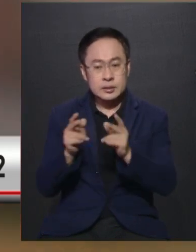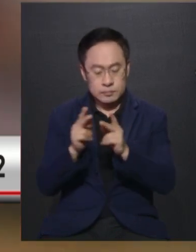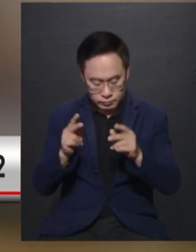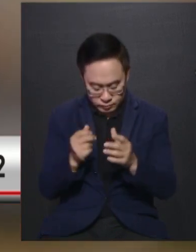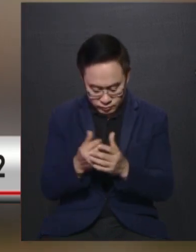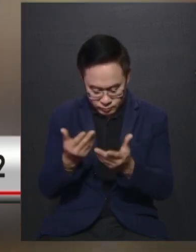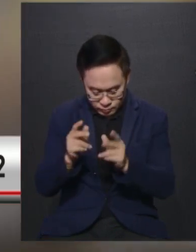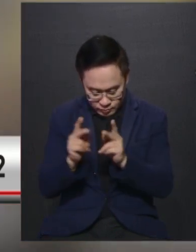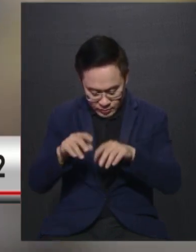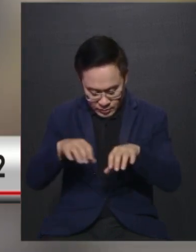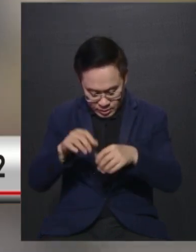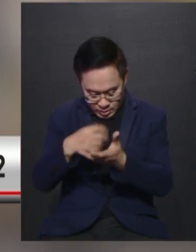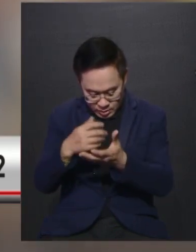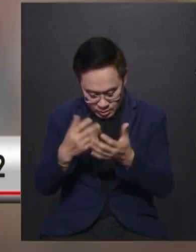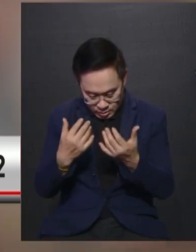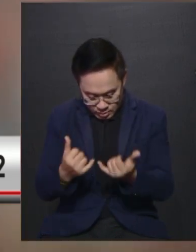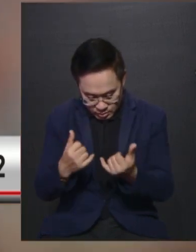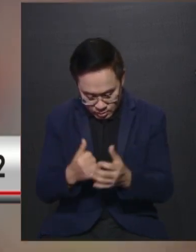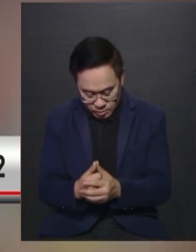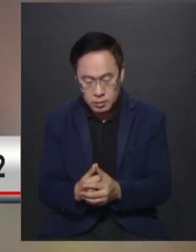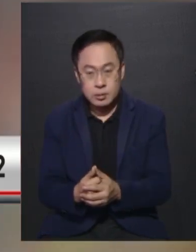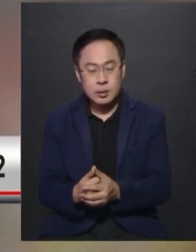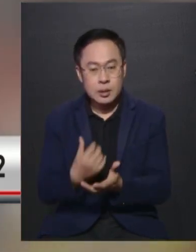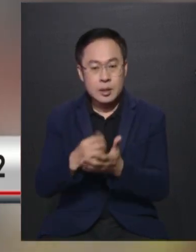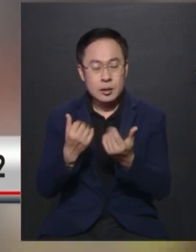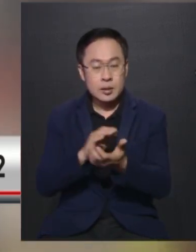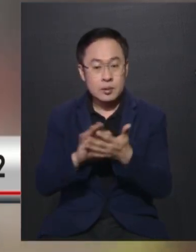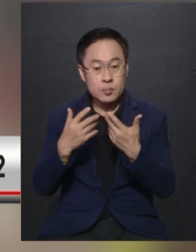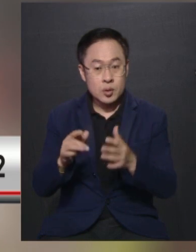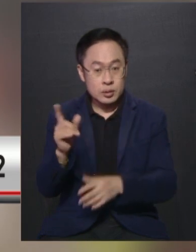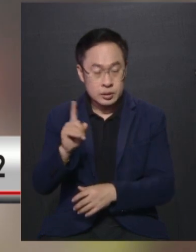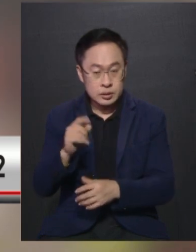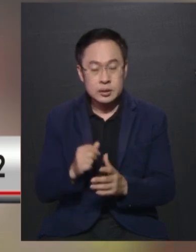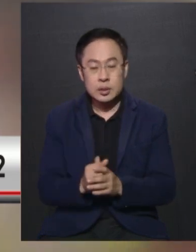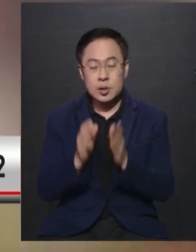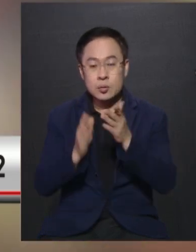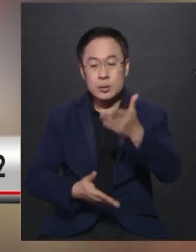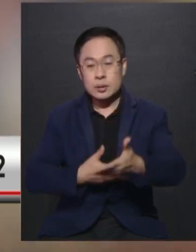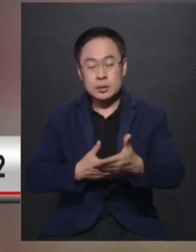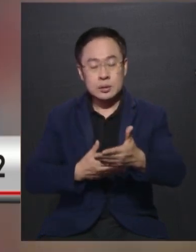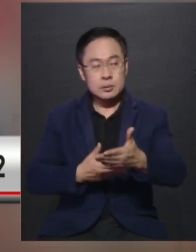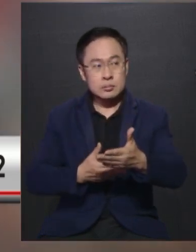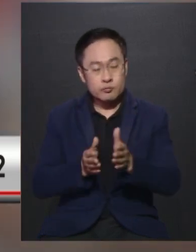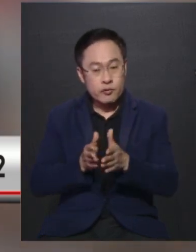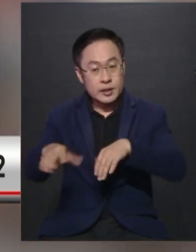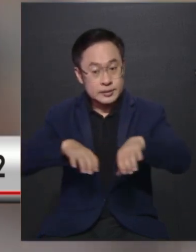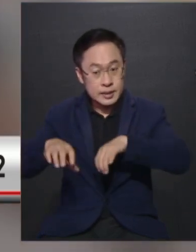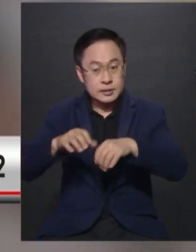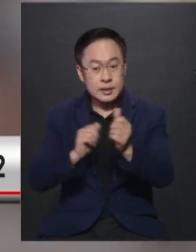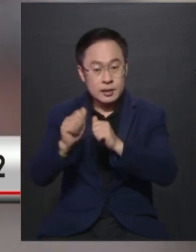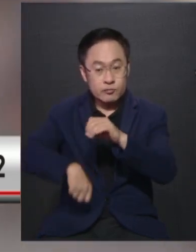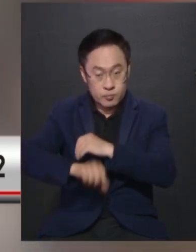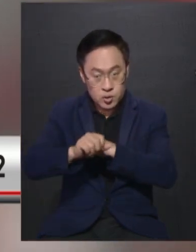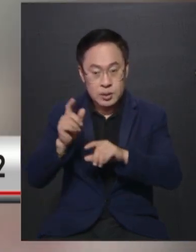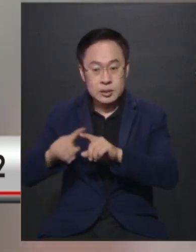ะนะคะเจ้าหน้าที่สมาคมฝ่ายกฎหมายแล้วก็นายธนะคะเนแสนเจ้าหน้าที่ฝ่ายจัดการแข่งขันตลอดจนผู้ที่เกี่ยว